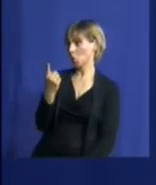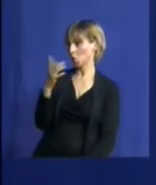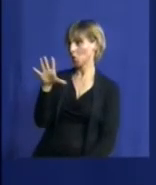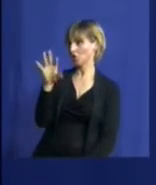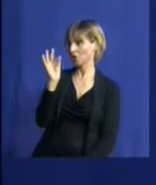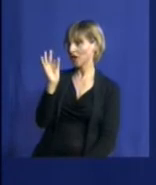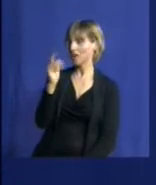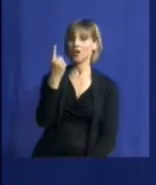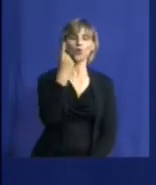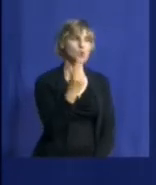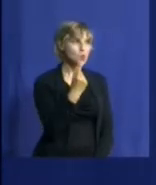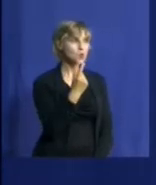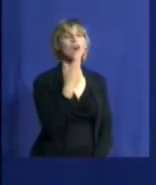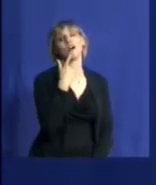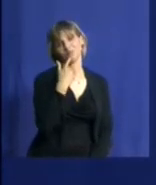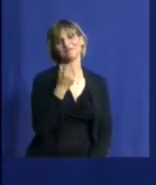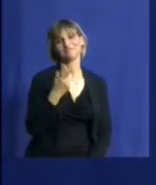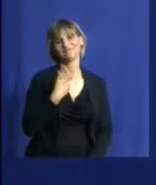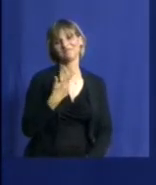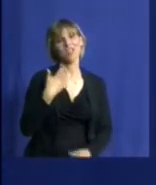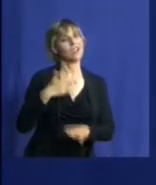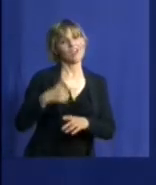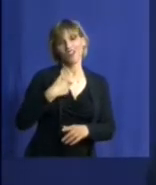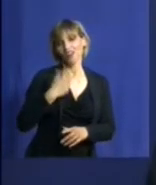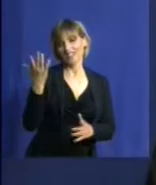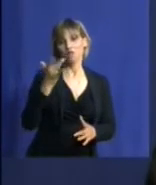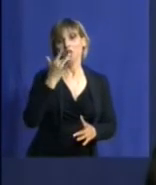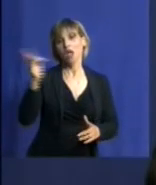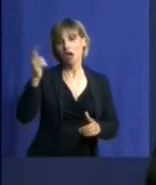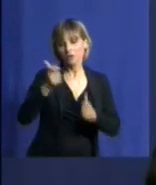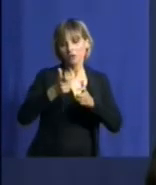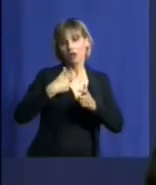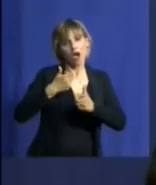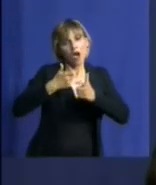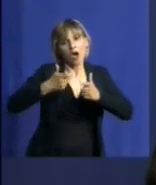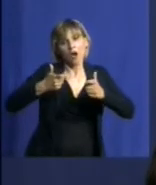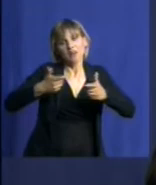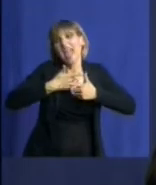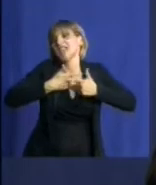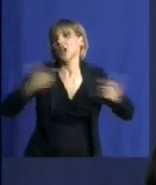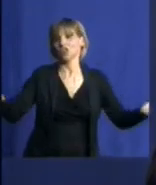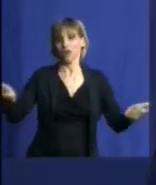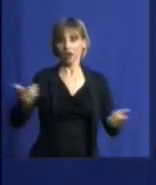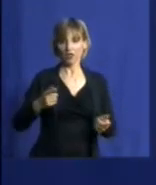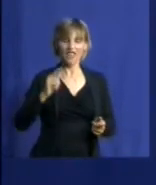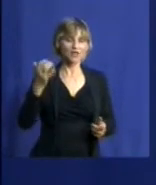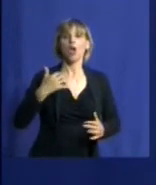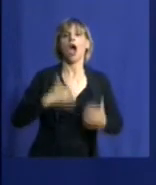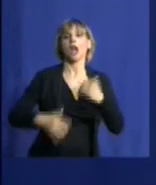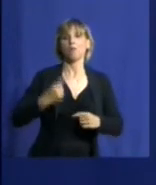Se dovessi sceglierne uno tendo a ingigantire le cose. Se una cosa da 1 a 10 dovrebbe farmi arrabbiare 3, probabilmente mi fa arrabbiare